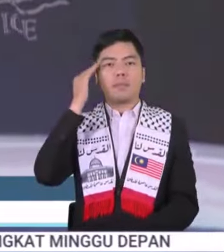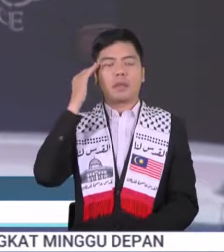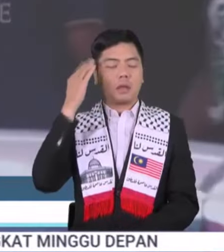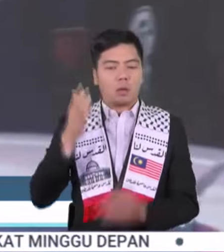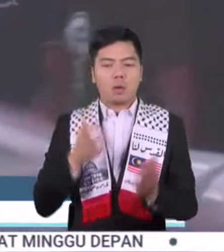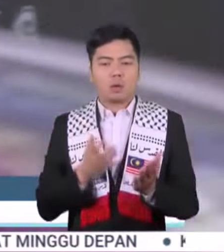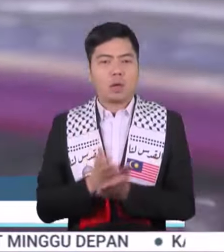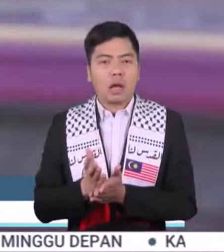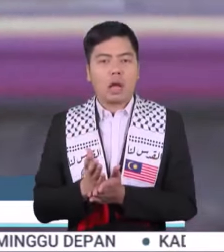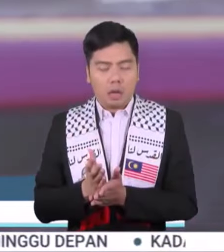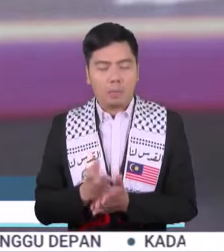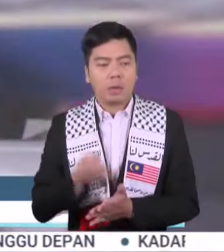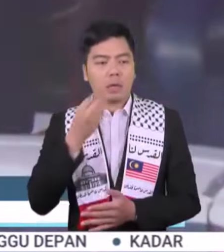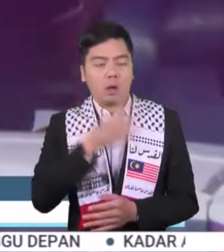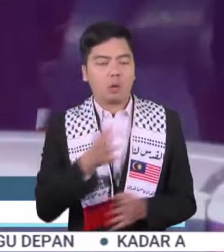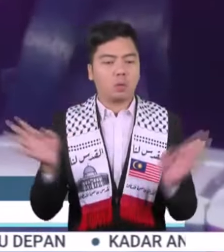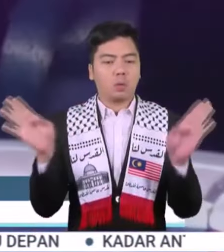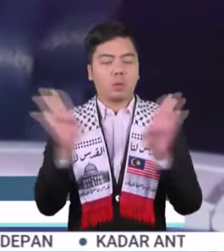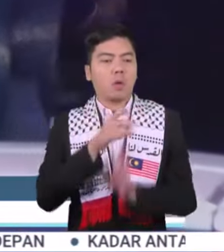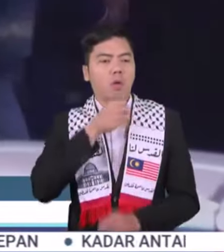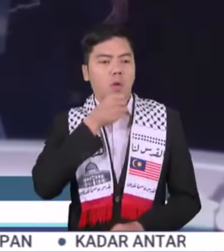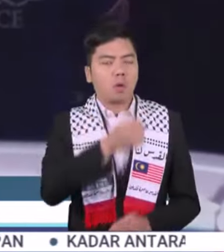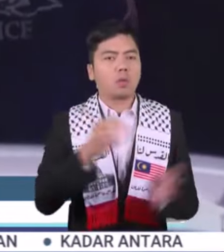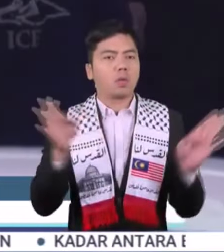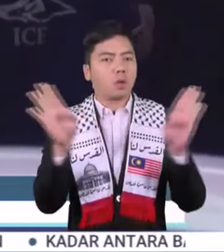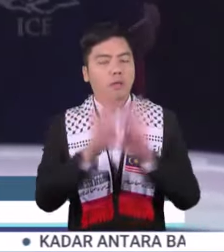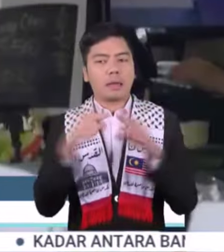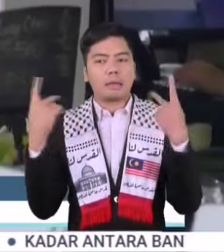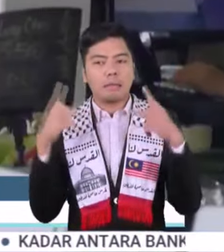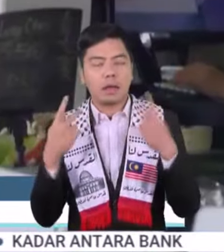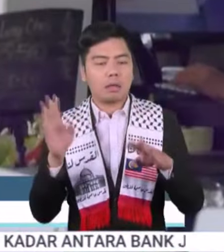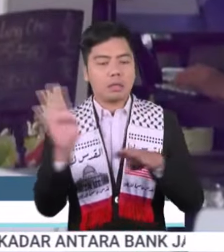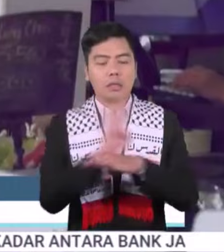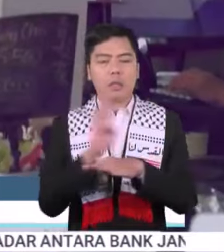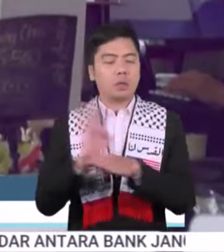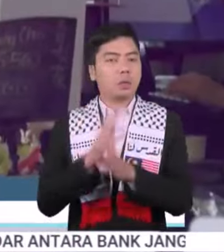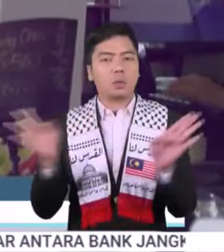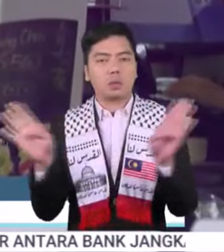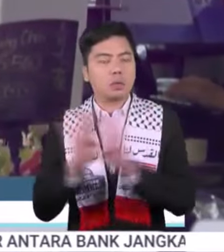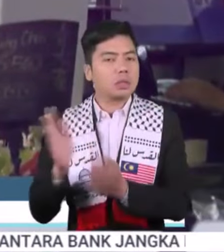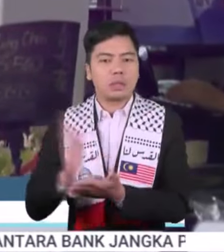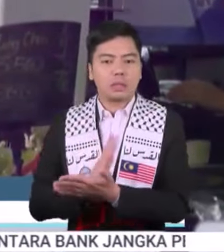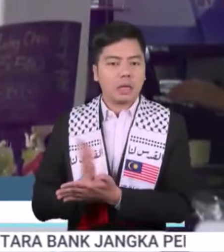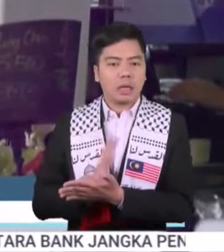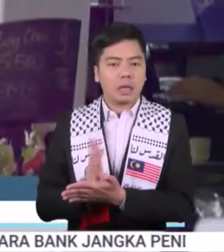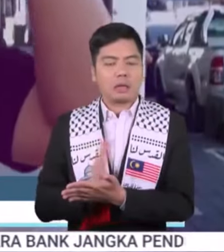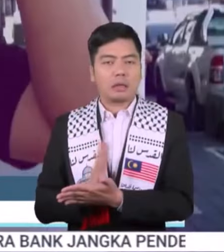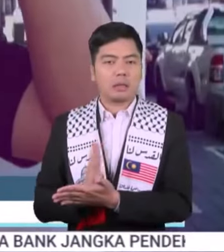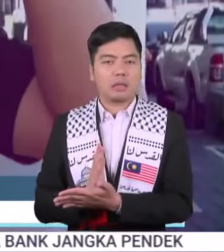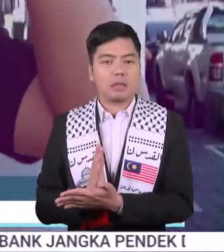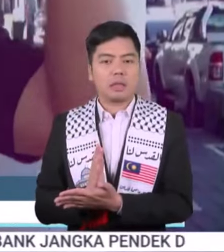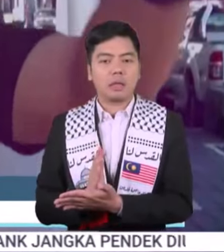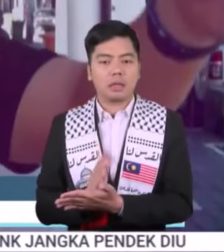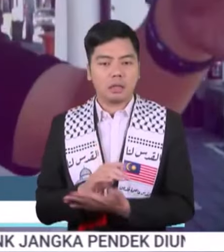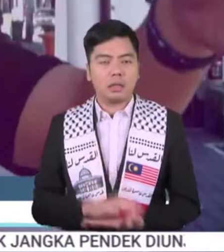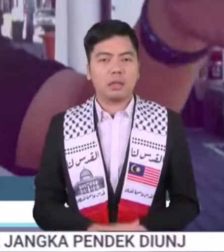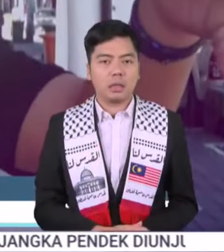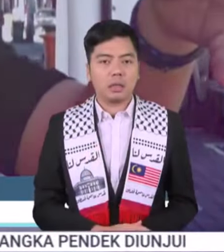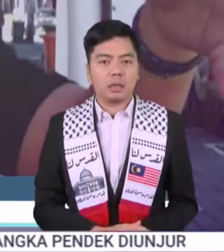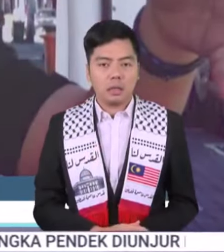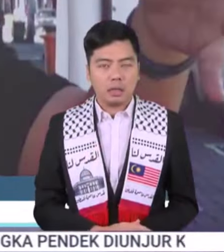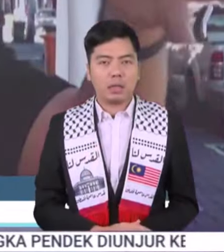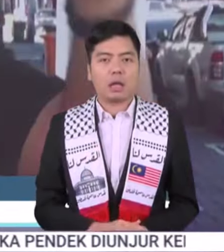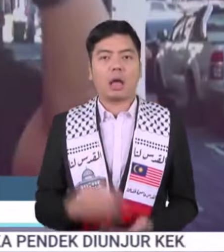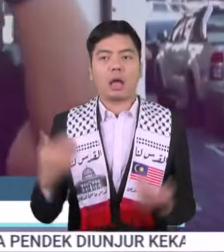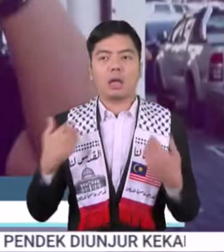dah macam dah ada order, okey tutup kedai, lepas tu letakkan someone, konon-konon menjadi kami hitam, acah-acah konon-konon diorang ni sebagai